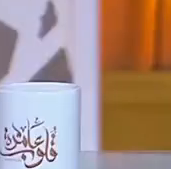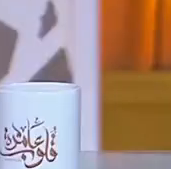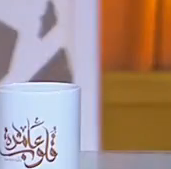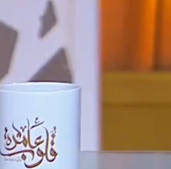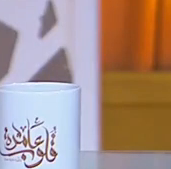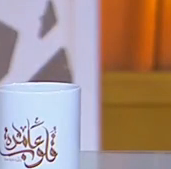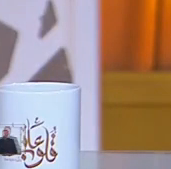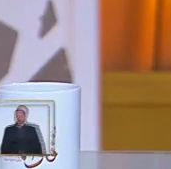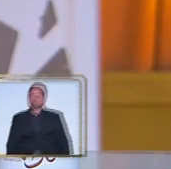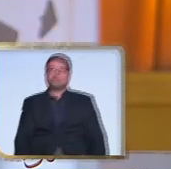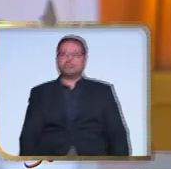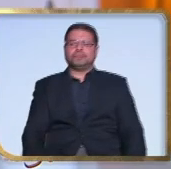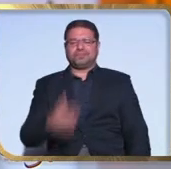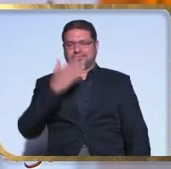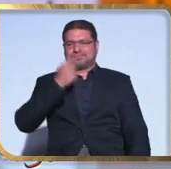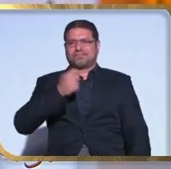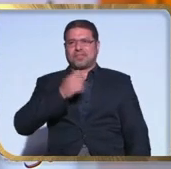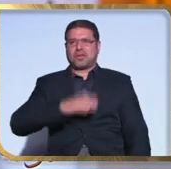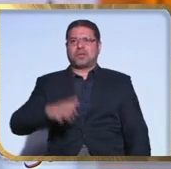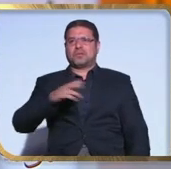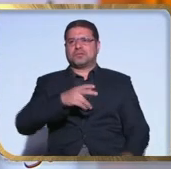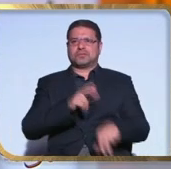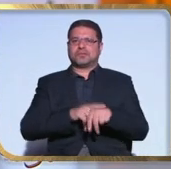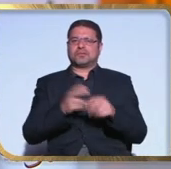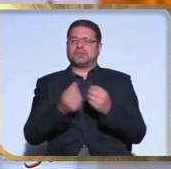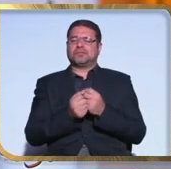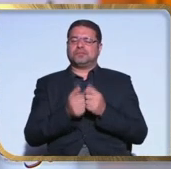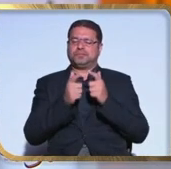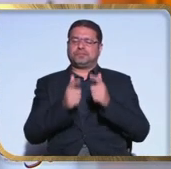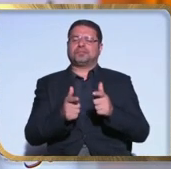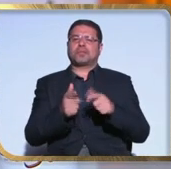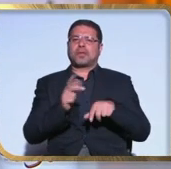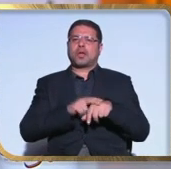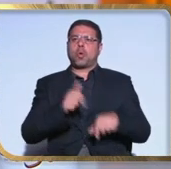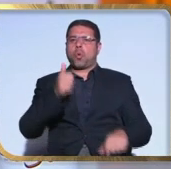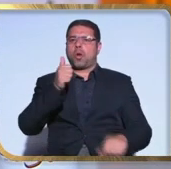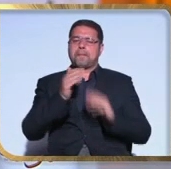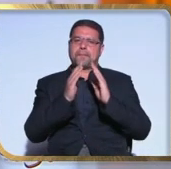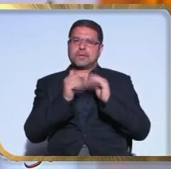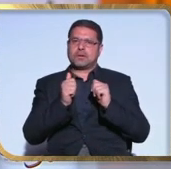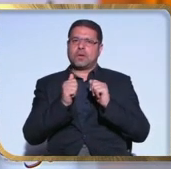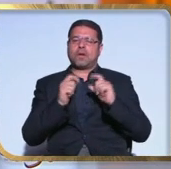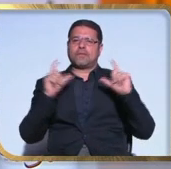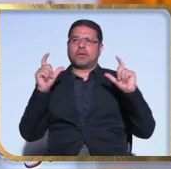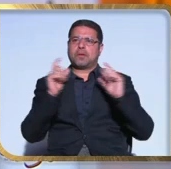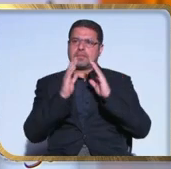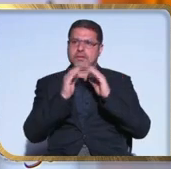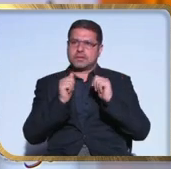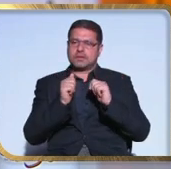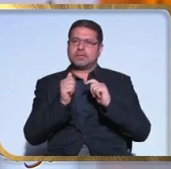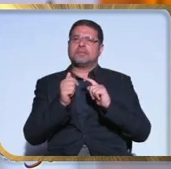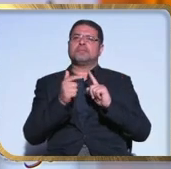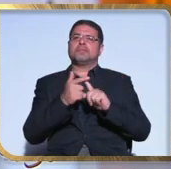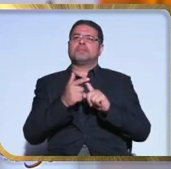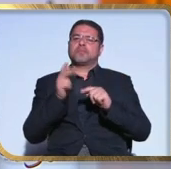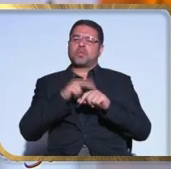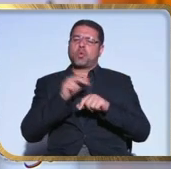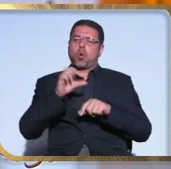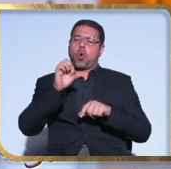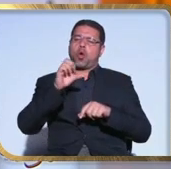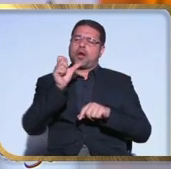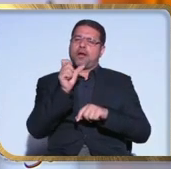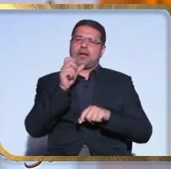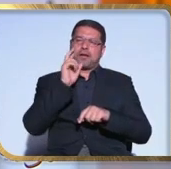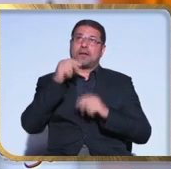امين مرحبا بكل مشاهدينا الكرام مشاهدي القناه الاولى المصريه والفضائيه المصريه وقناه